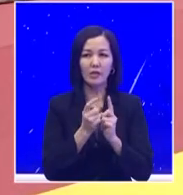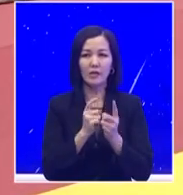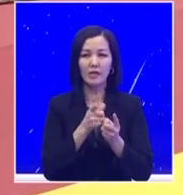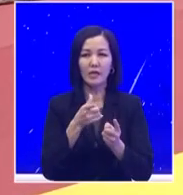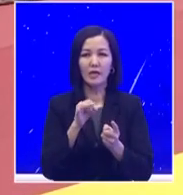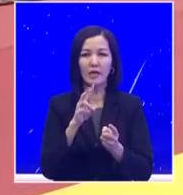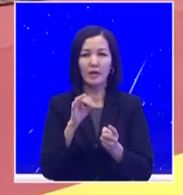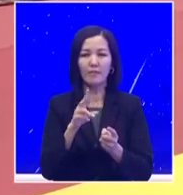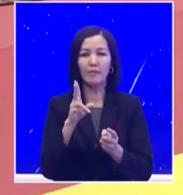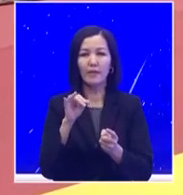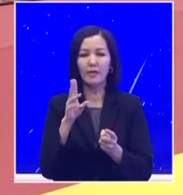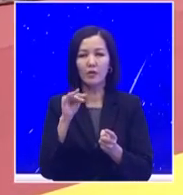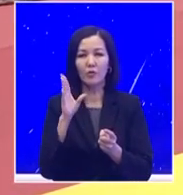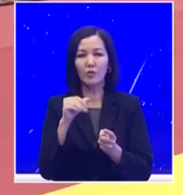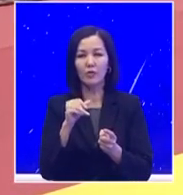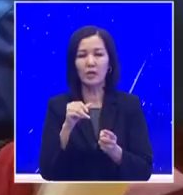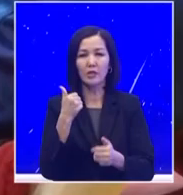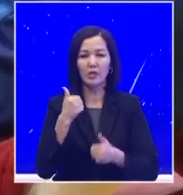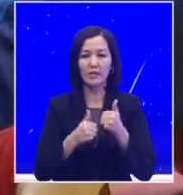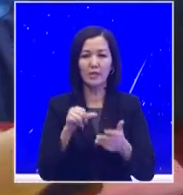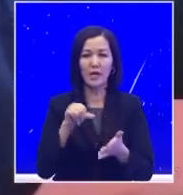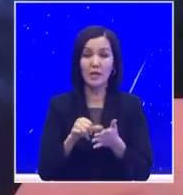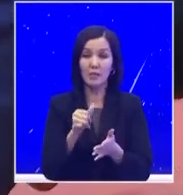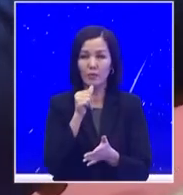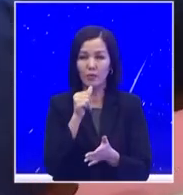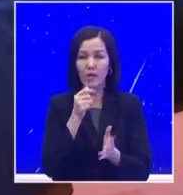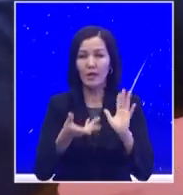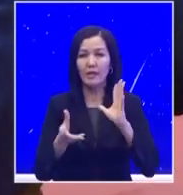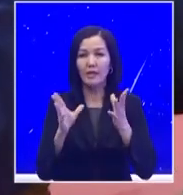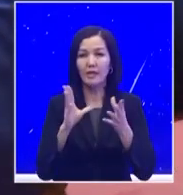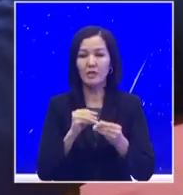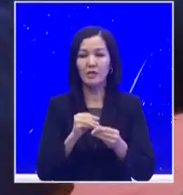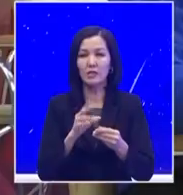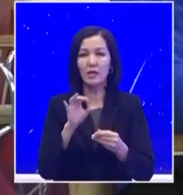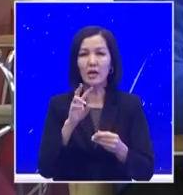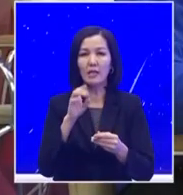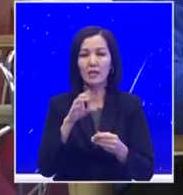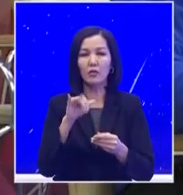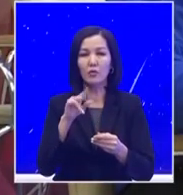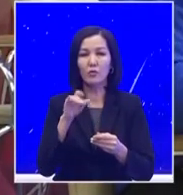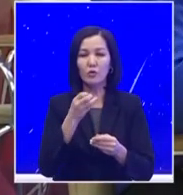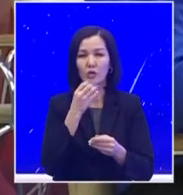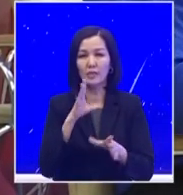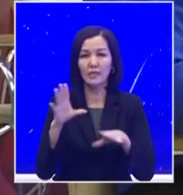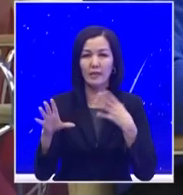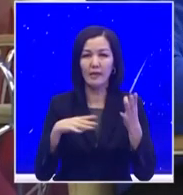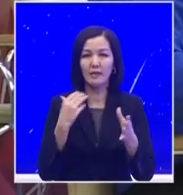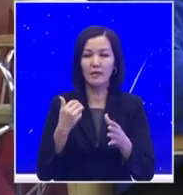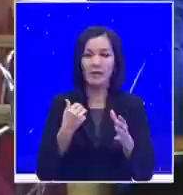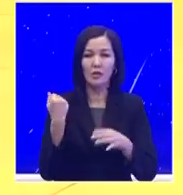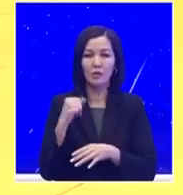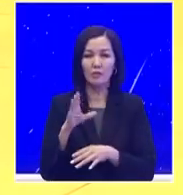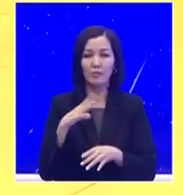пен панкратионнан бағын сынауға бел буыпты. Нәтижесінде Әниятолла жақсы дайындық деңгейін көрсетіп, жүлдегерлер тізімінен